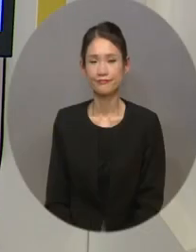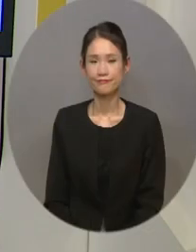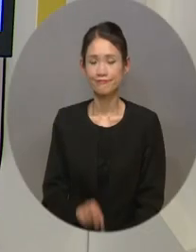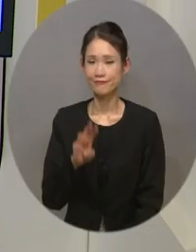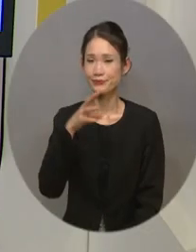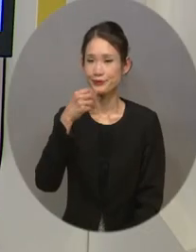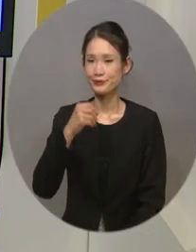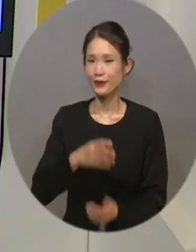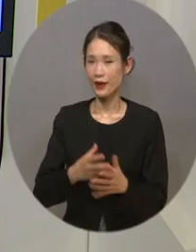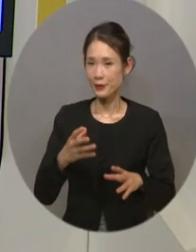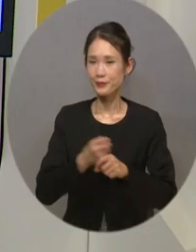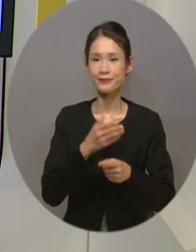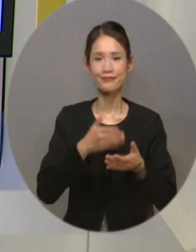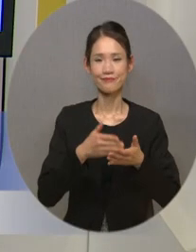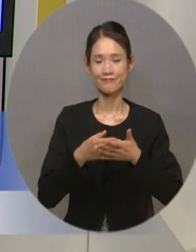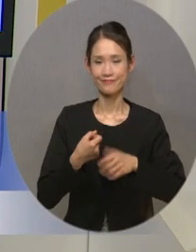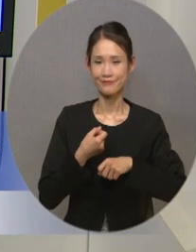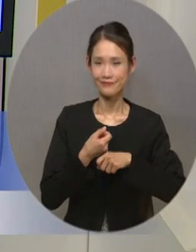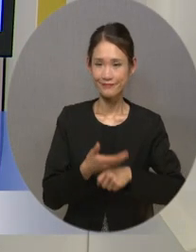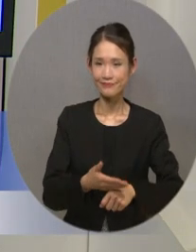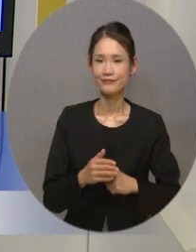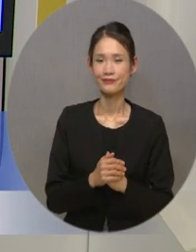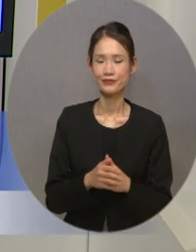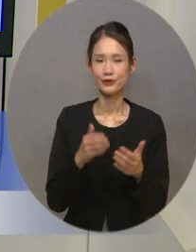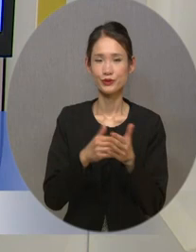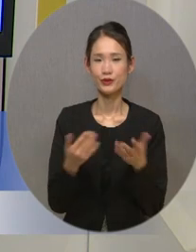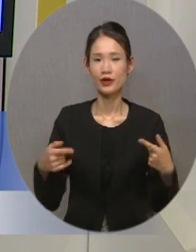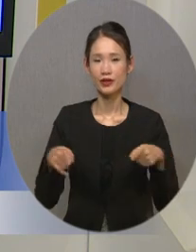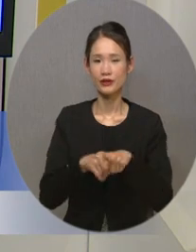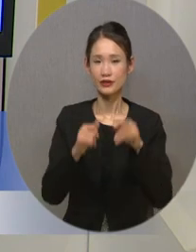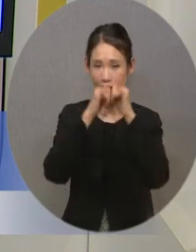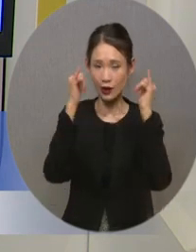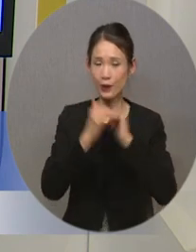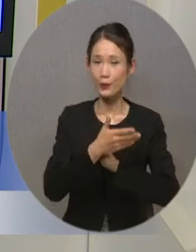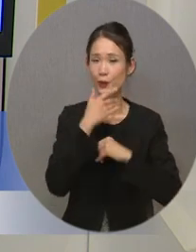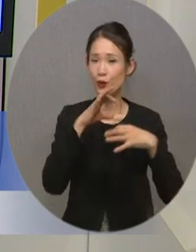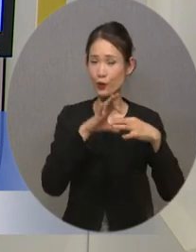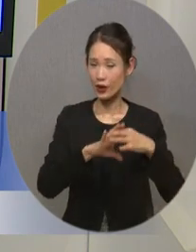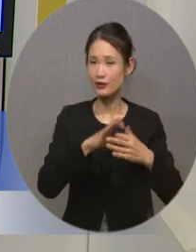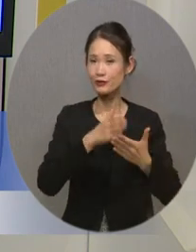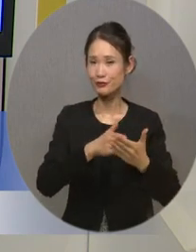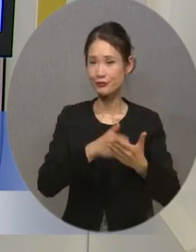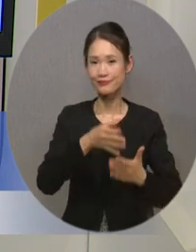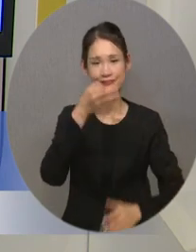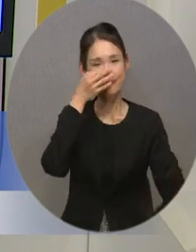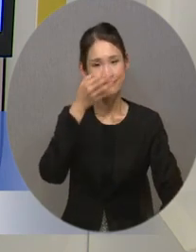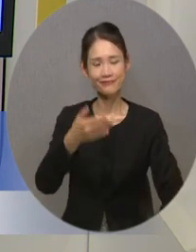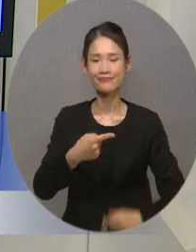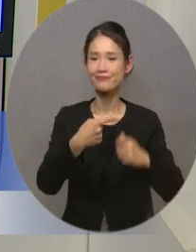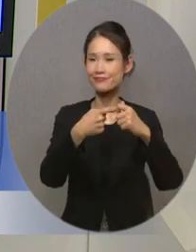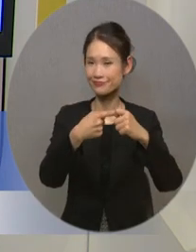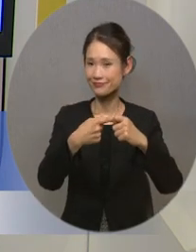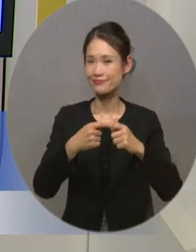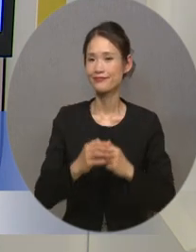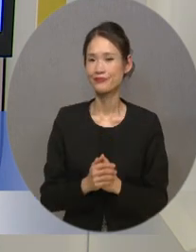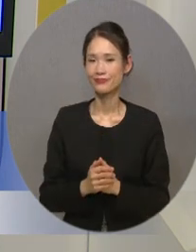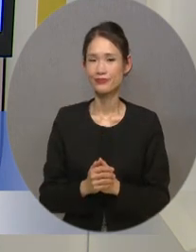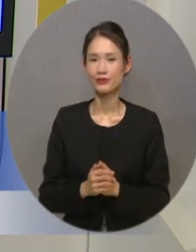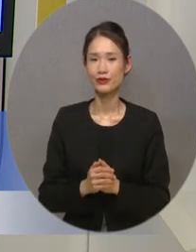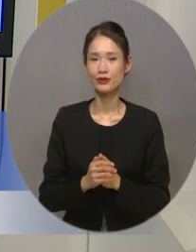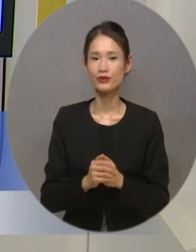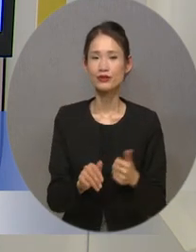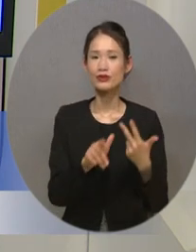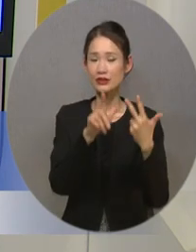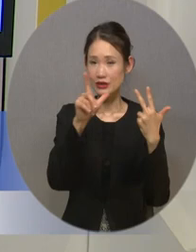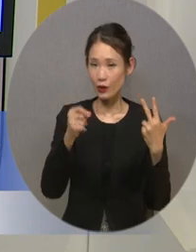웰페어뉴스 브리핑 박정현입니다 웰페어뉴스와 함께 사회복지개 이슈를 만나봅니다 첫 번째 기사입니다 오늘 7월